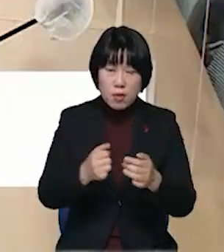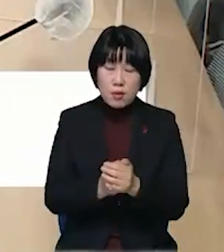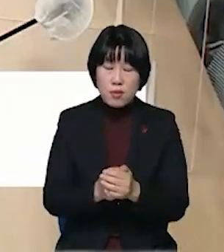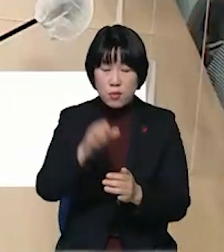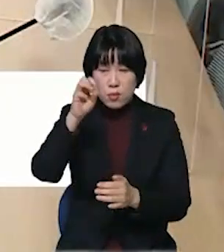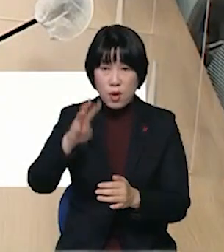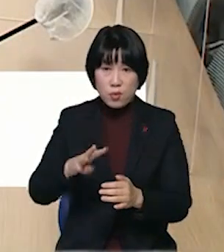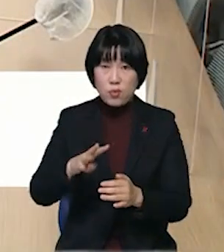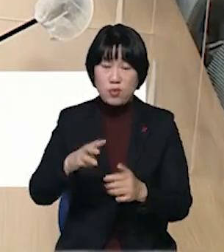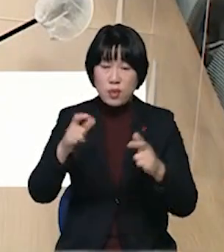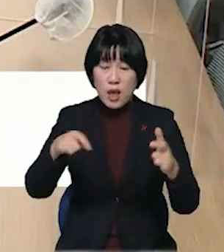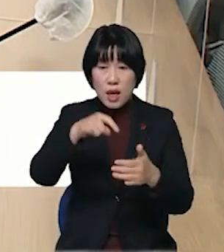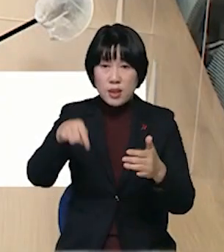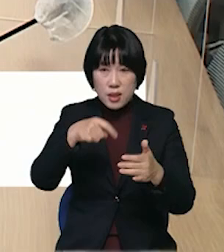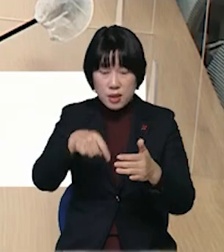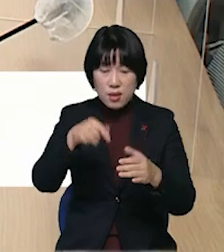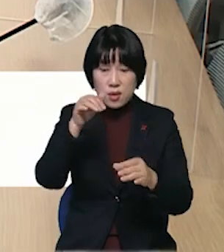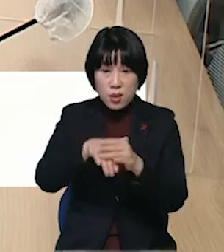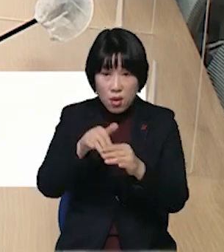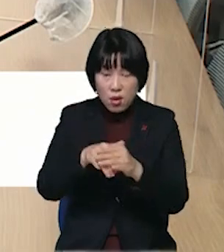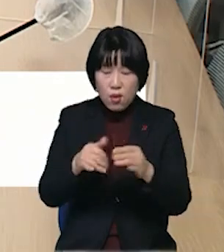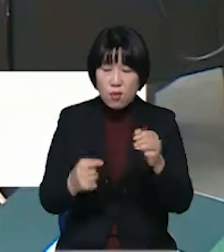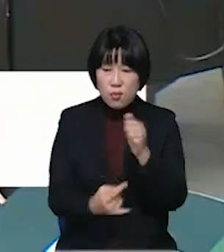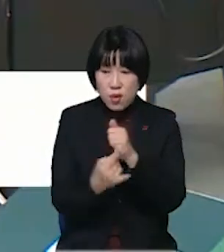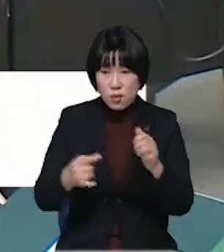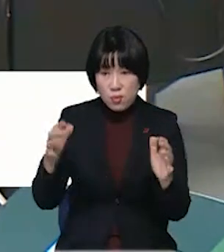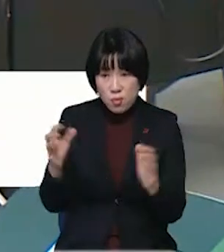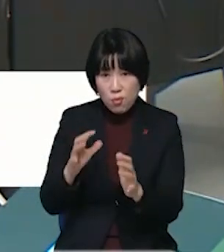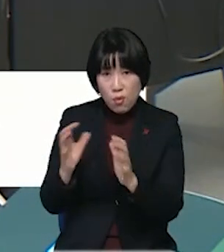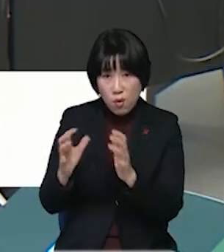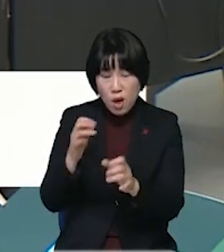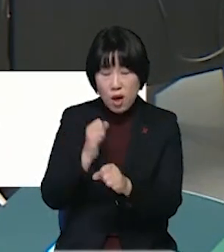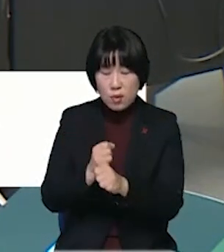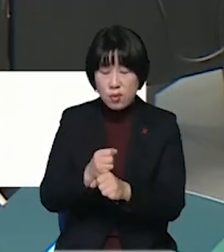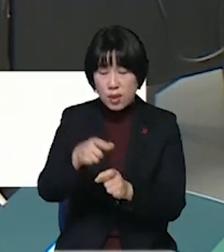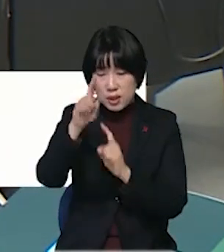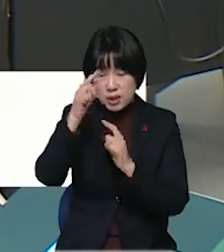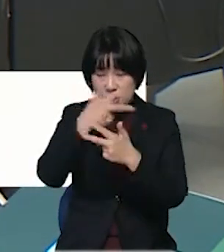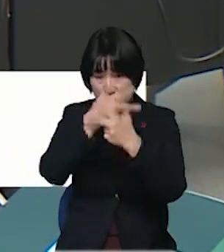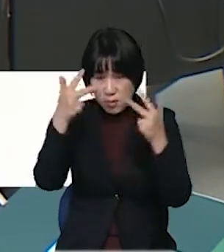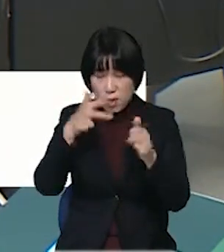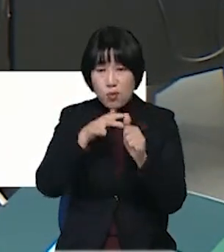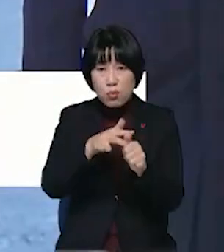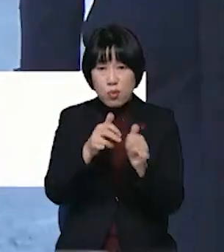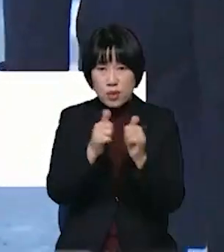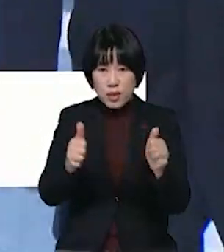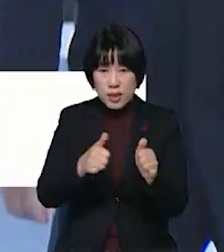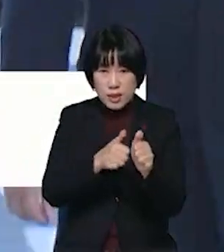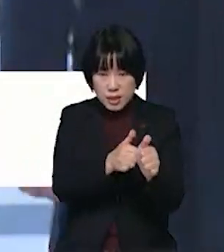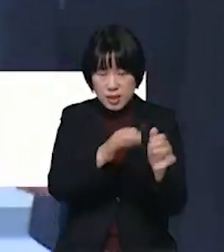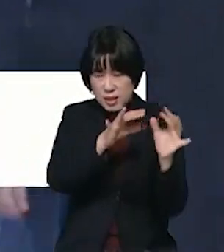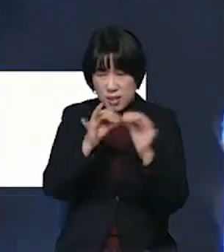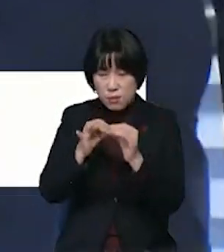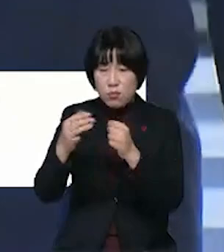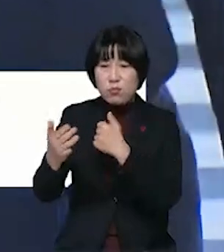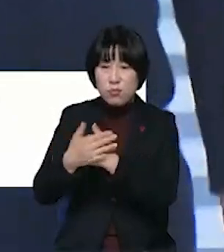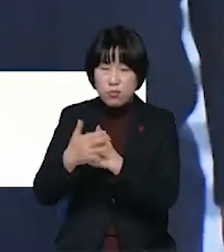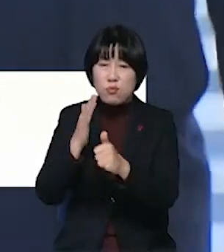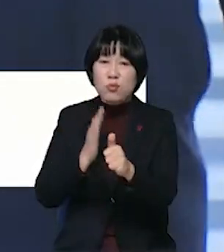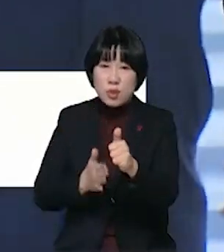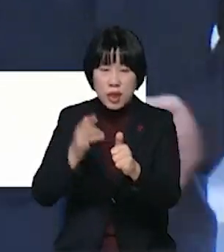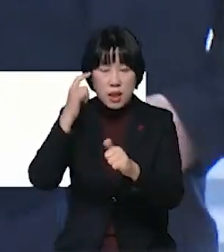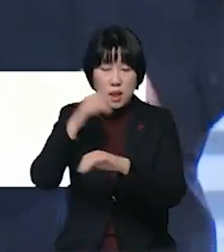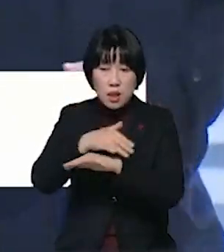광주에서 선 대비 회의를 열고 이재명 대선 후보에 대한 지지를 호소할 계획입니다 국민대 심